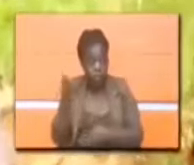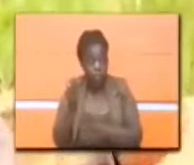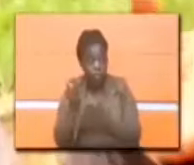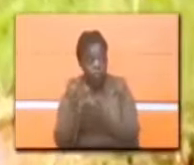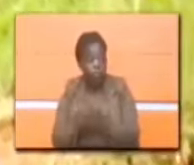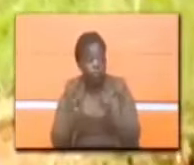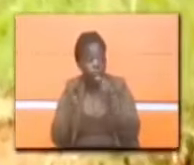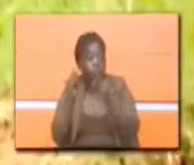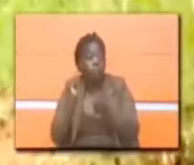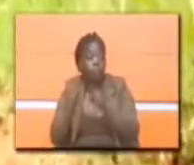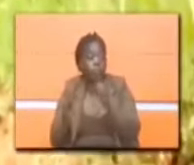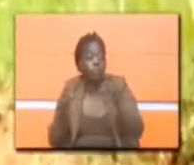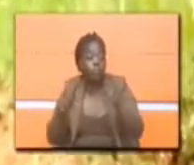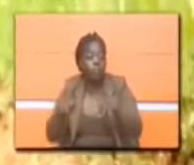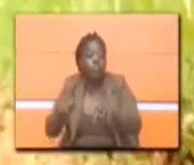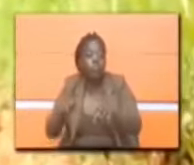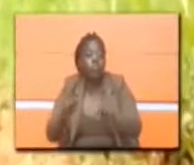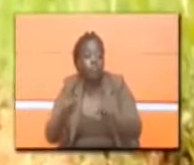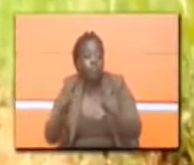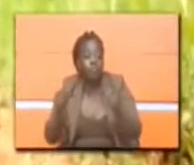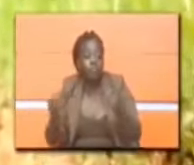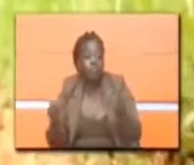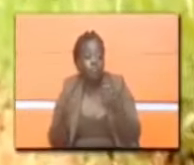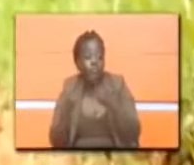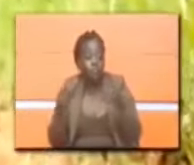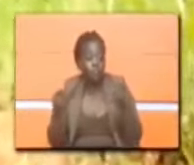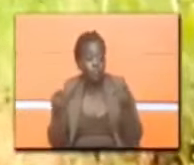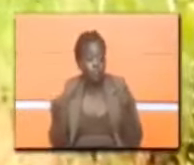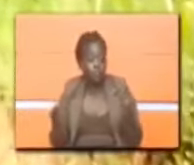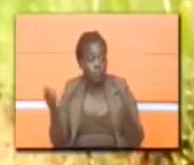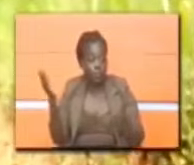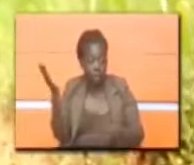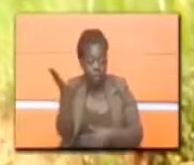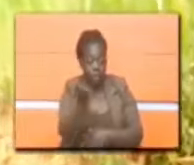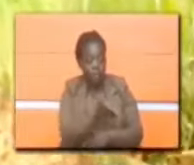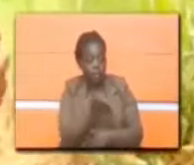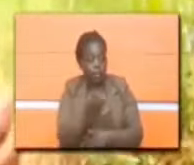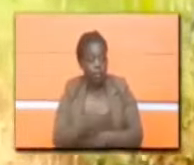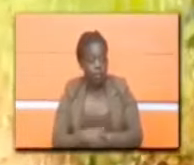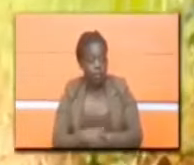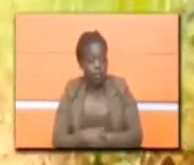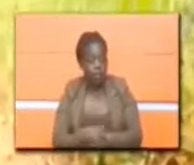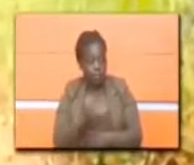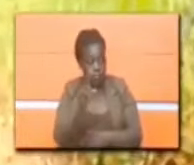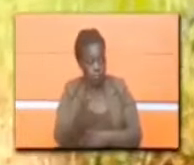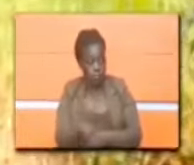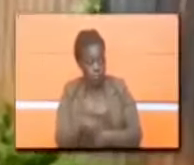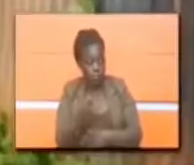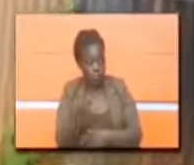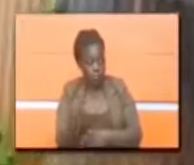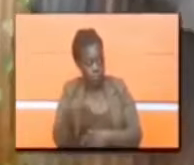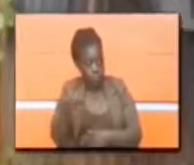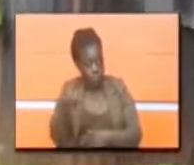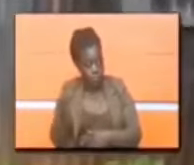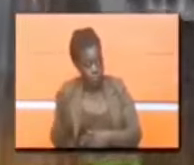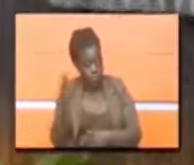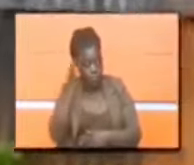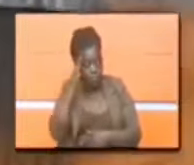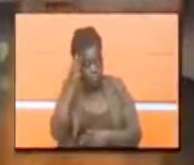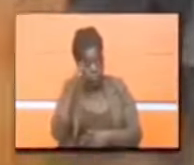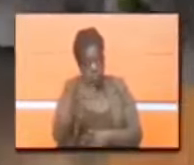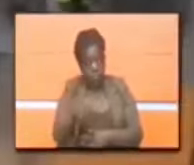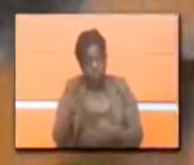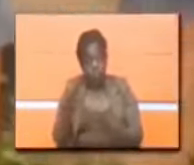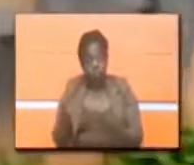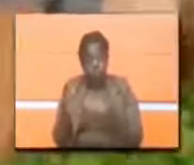twajja nga tudduka tumukwate. N'ekyo jambiya nga agenda tutema. Nitugwa naayitawo. Kigambibwa nti bano